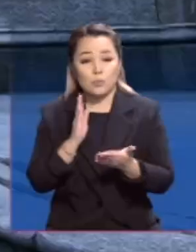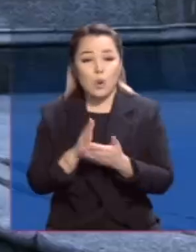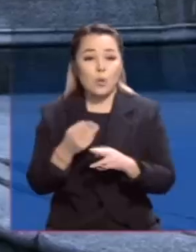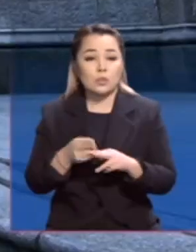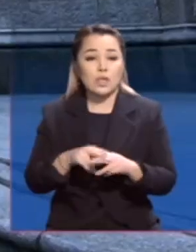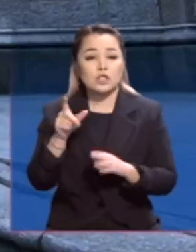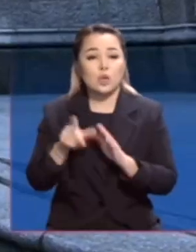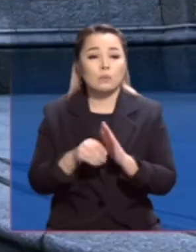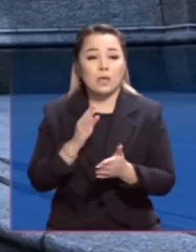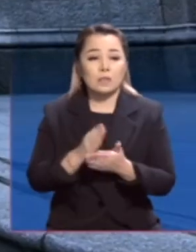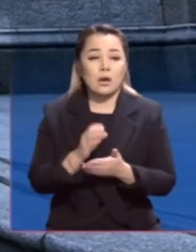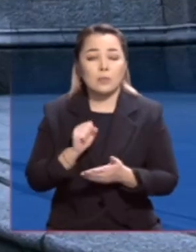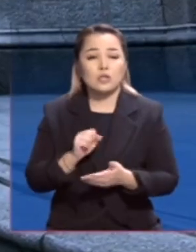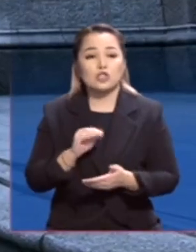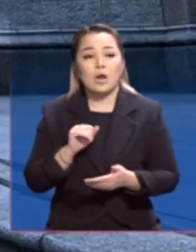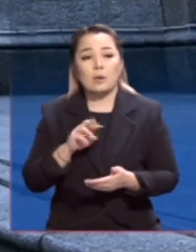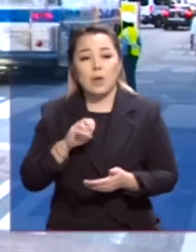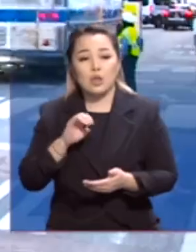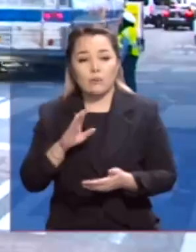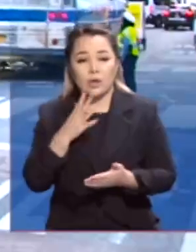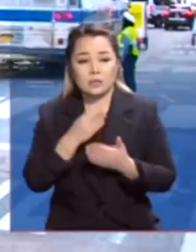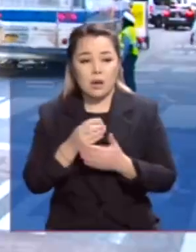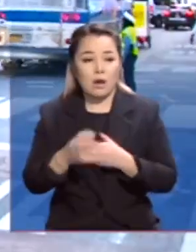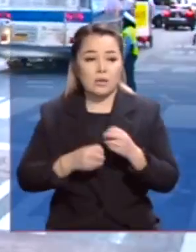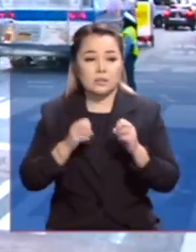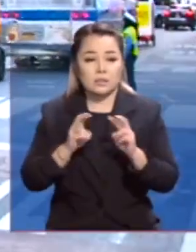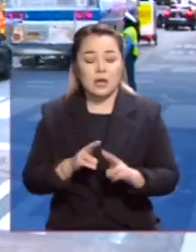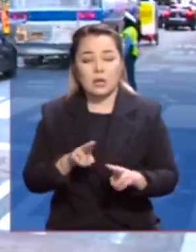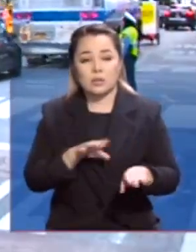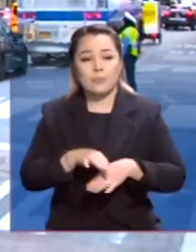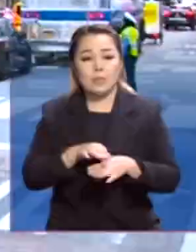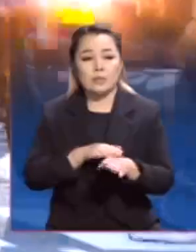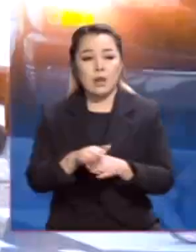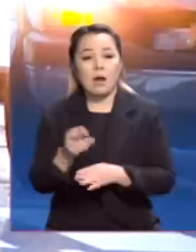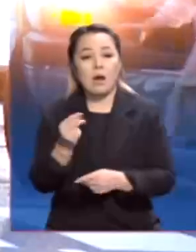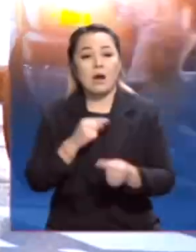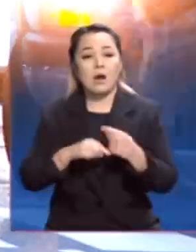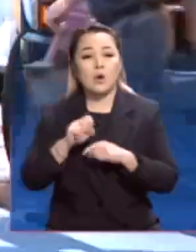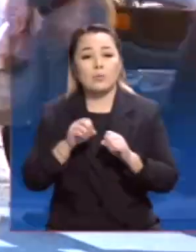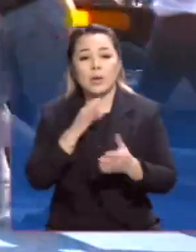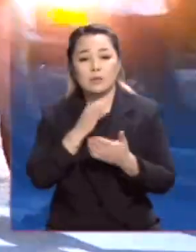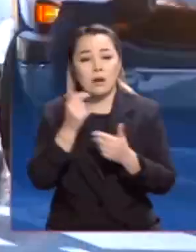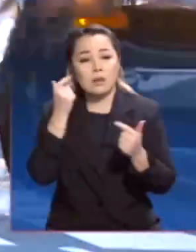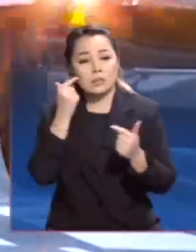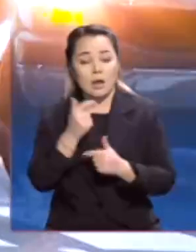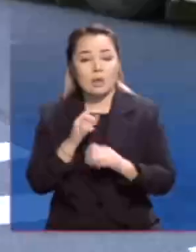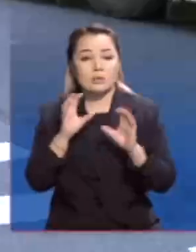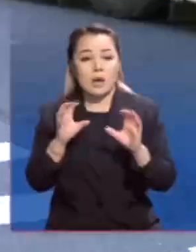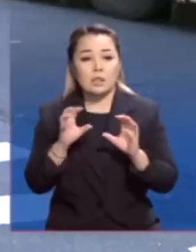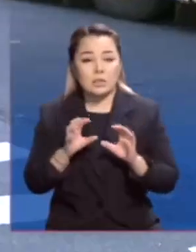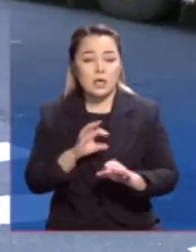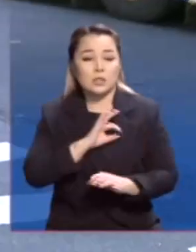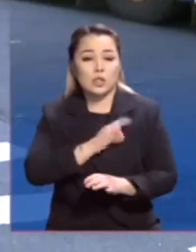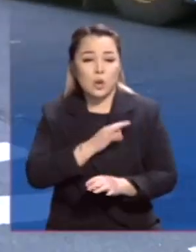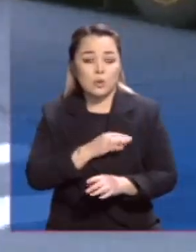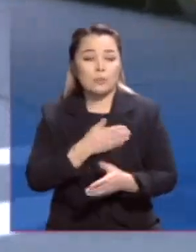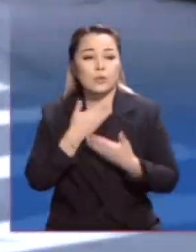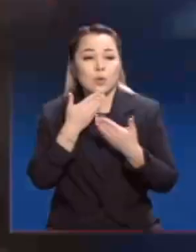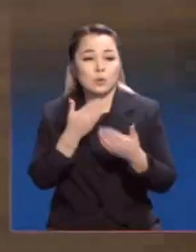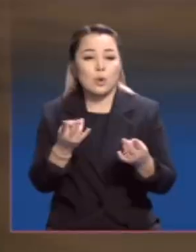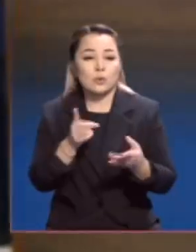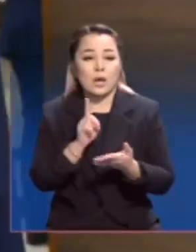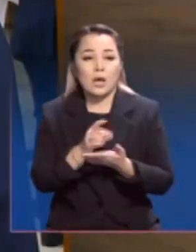деген депутат Аманжан Жамалов халықаралық сотта істі дәлелдеп, ақшаны қайтара алатын білікті заңгерлер көмегіне жүгіну керек деп